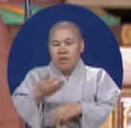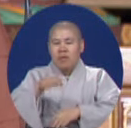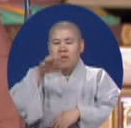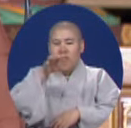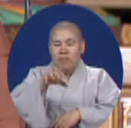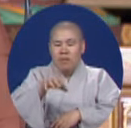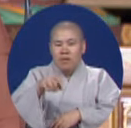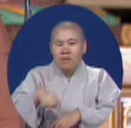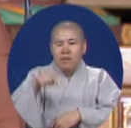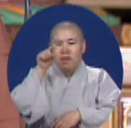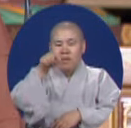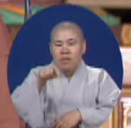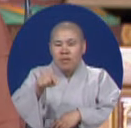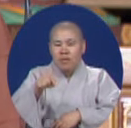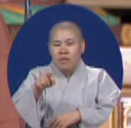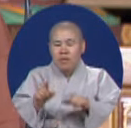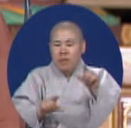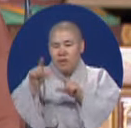말고